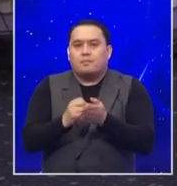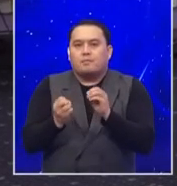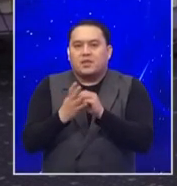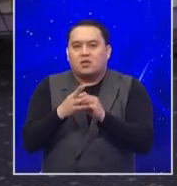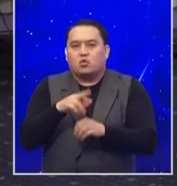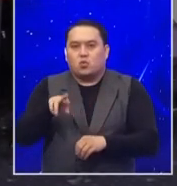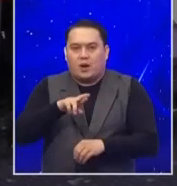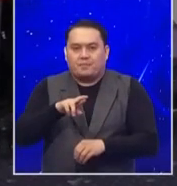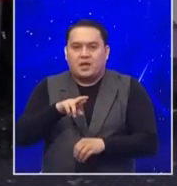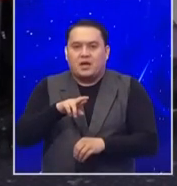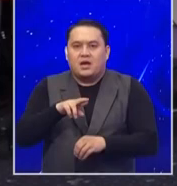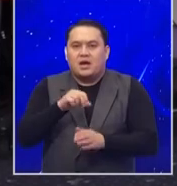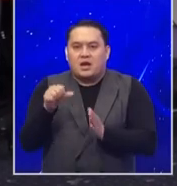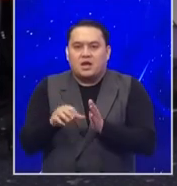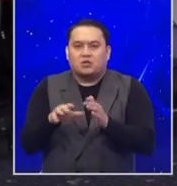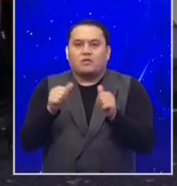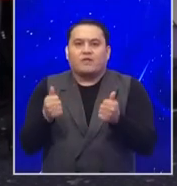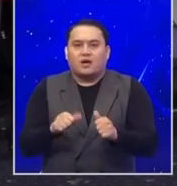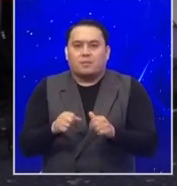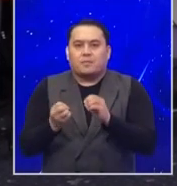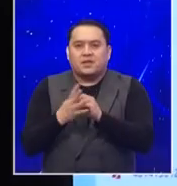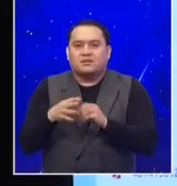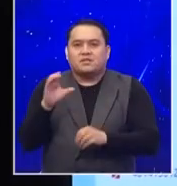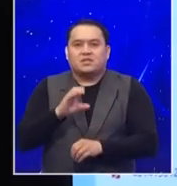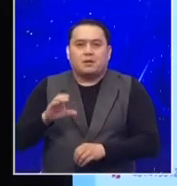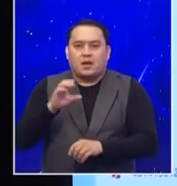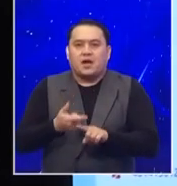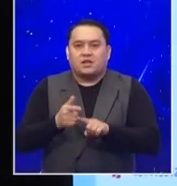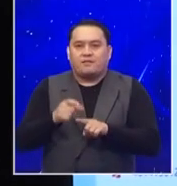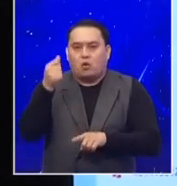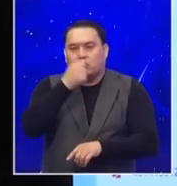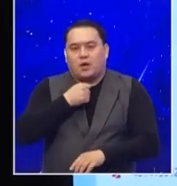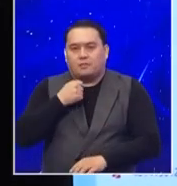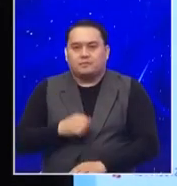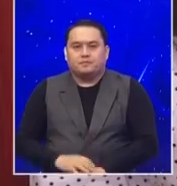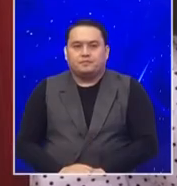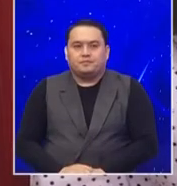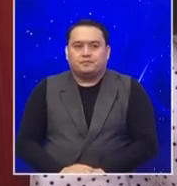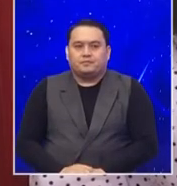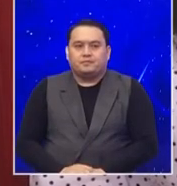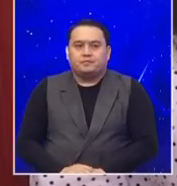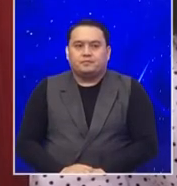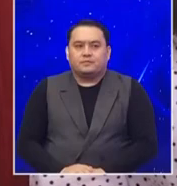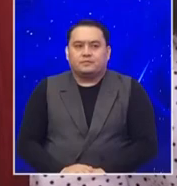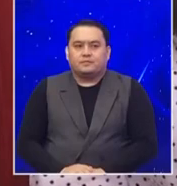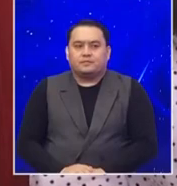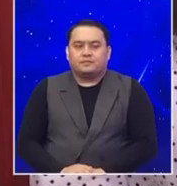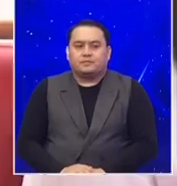до 15 июля. В электронном не позднее 15 сентября текущего года.